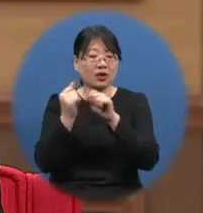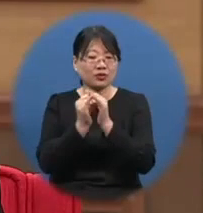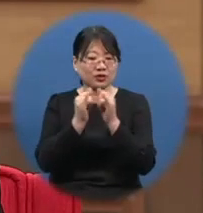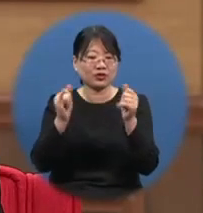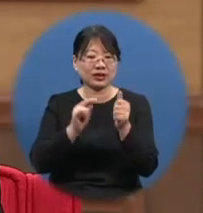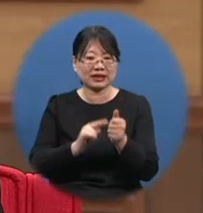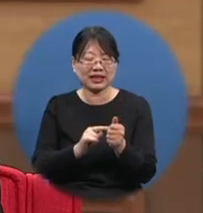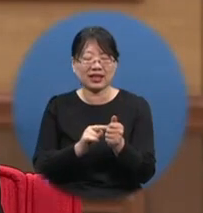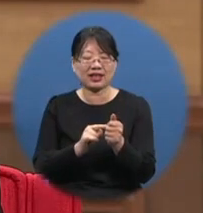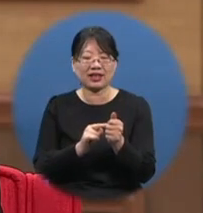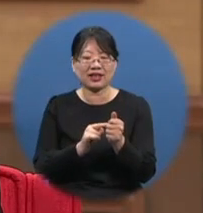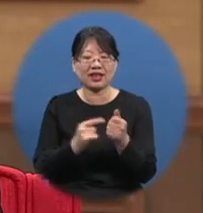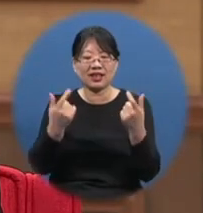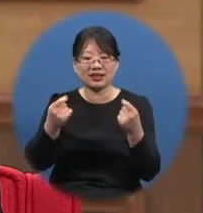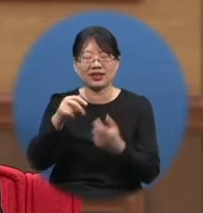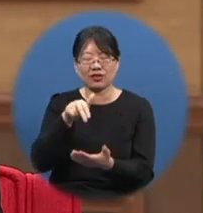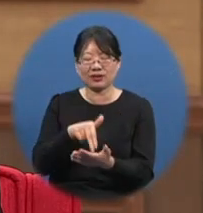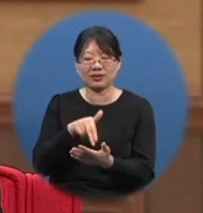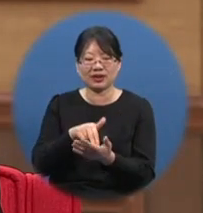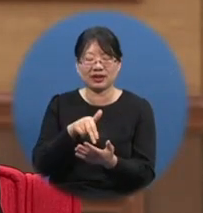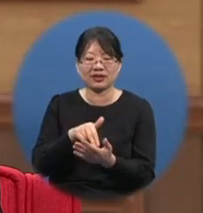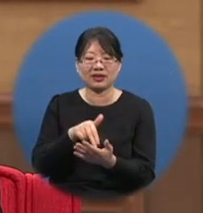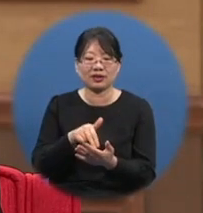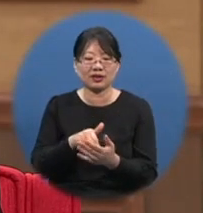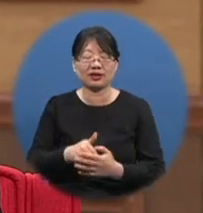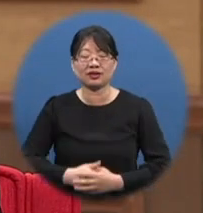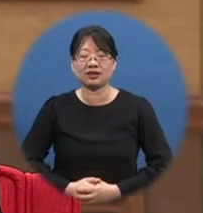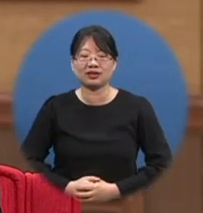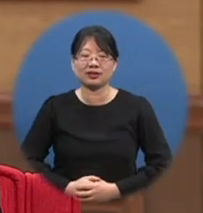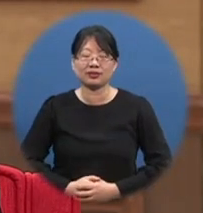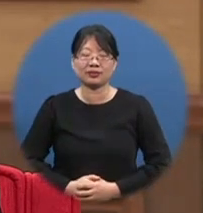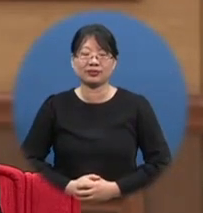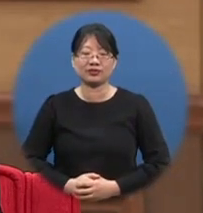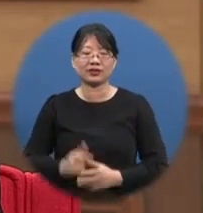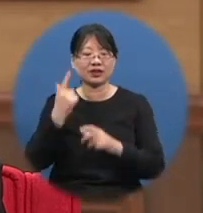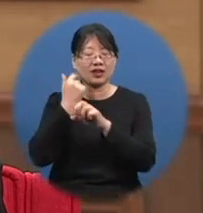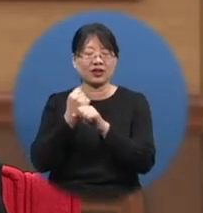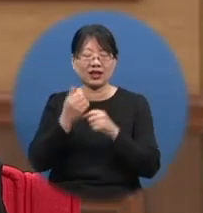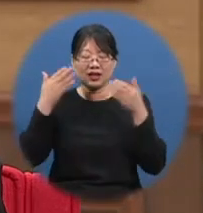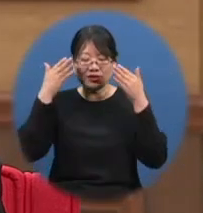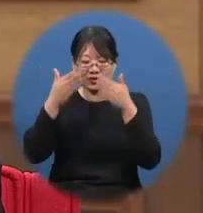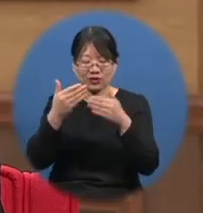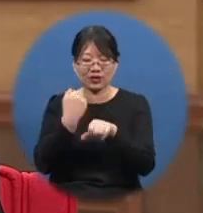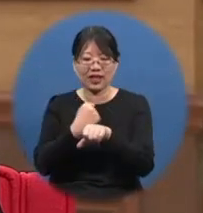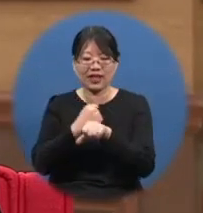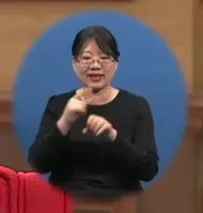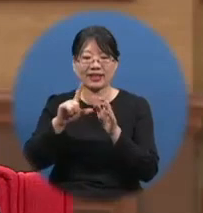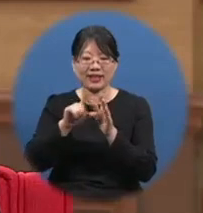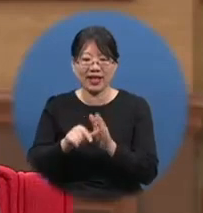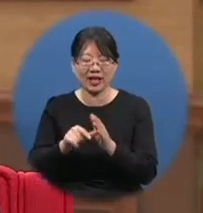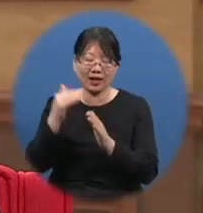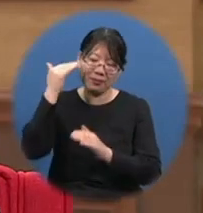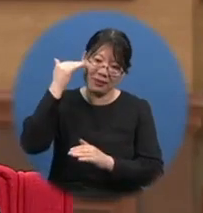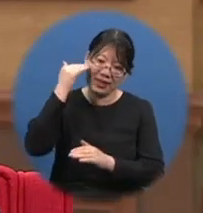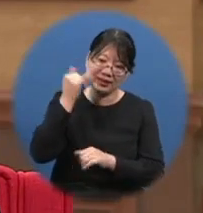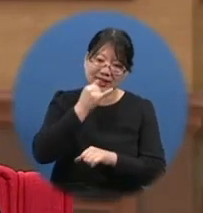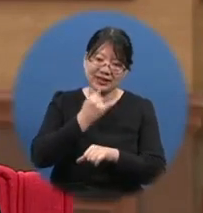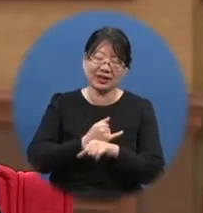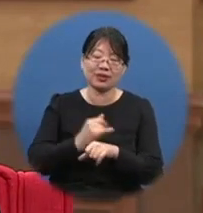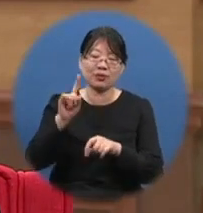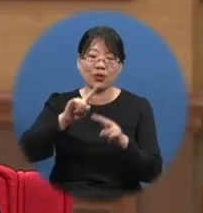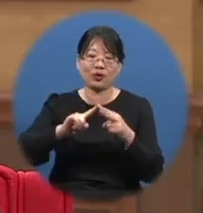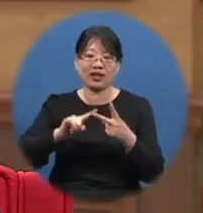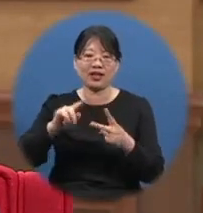연구자가 그런 쪽에 그 연구에 집중하는데 방해가 되는